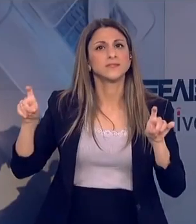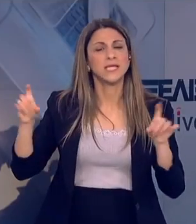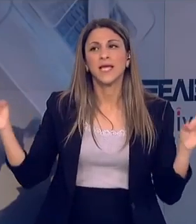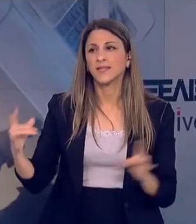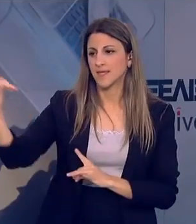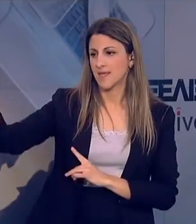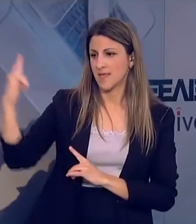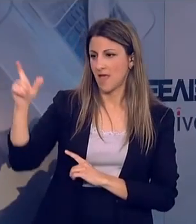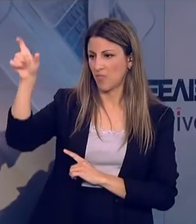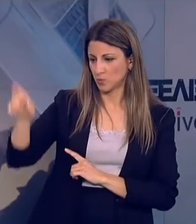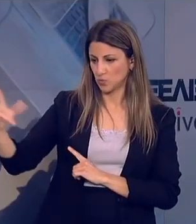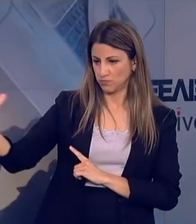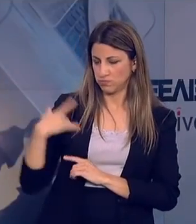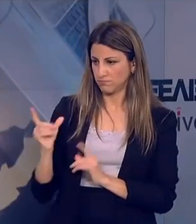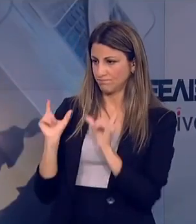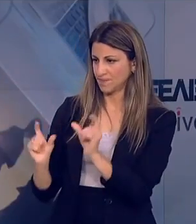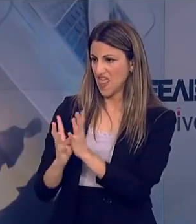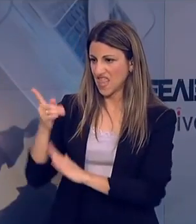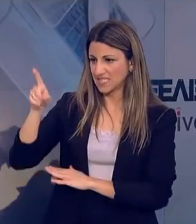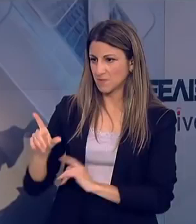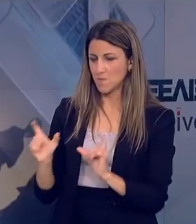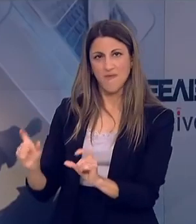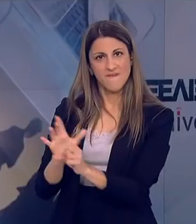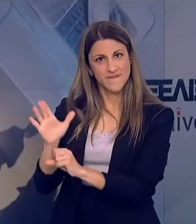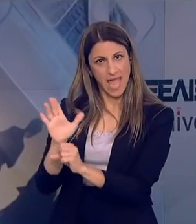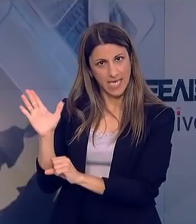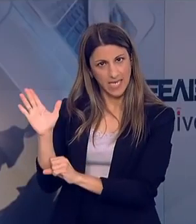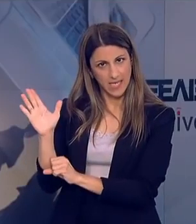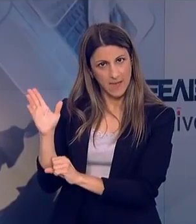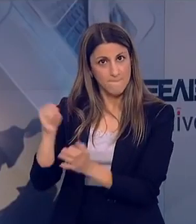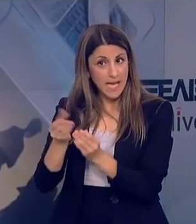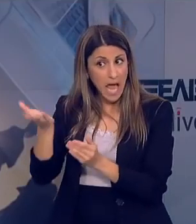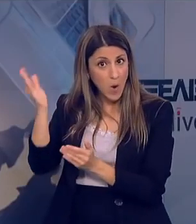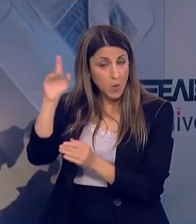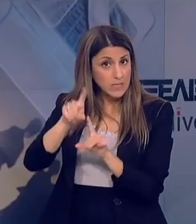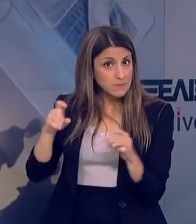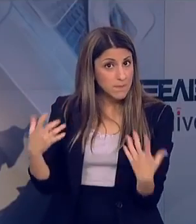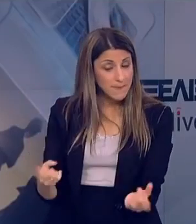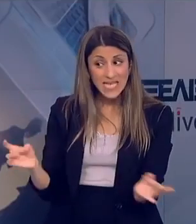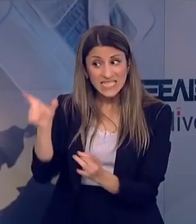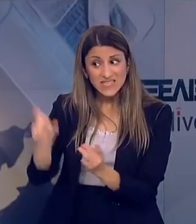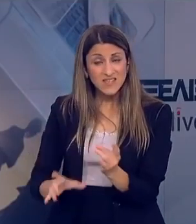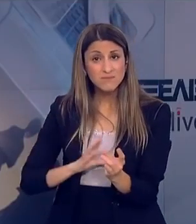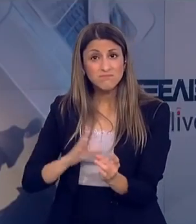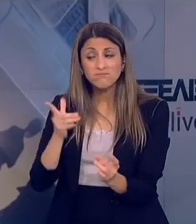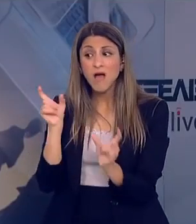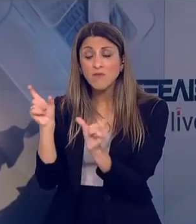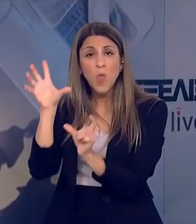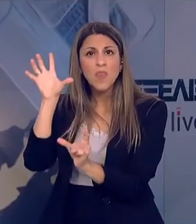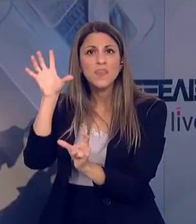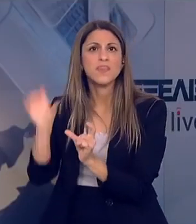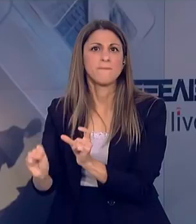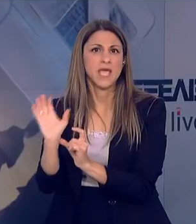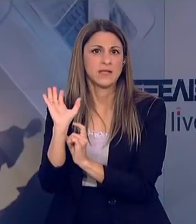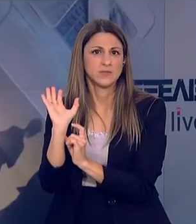σε ταξιδιώτες, ώστε να περιοριστεί το ρίσκο για νέα διασπορά του ιού στη χώρα? Ακόμα και αν ο ίδιος δεν τα καταφέρετε λόγω φόρτου εργασίας να